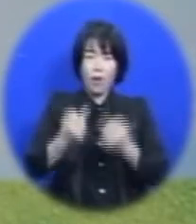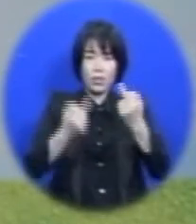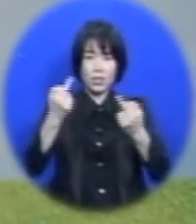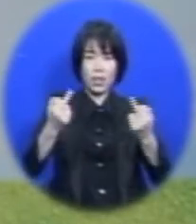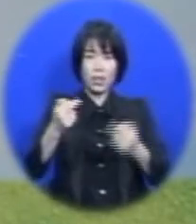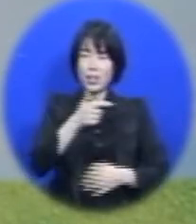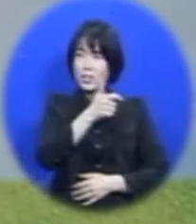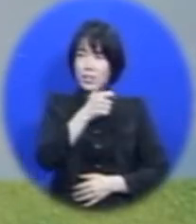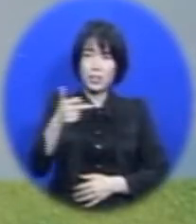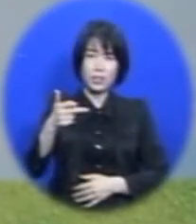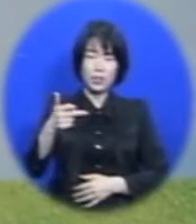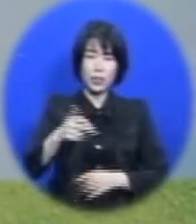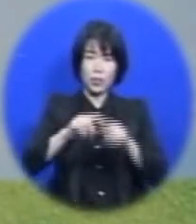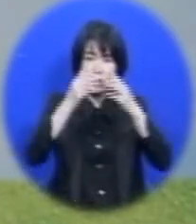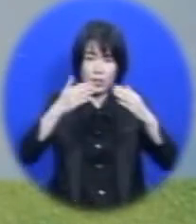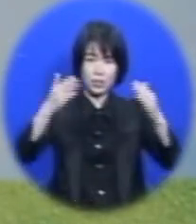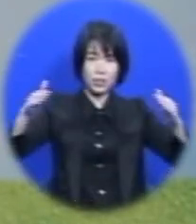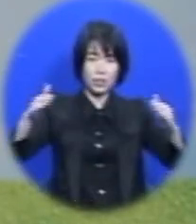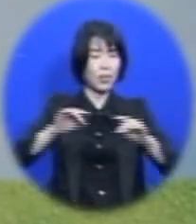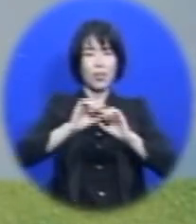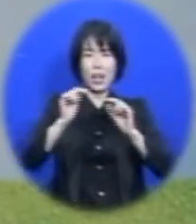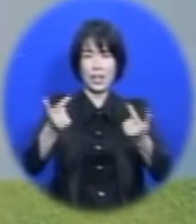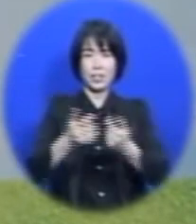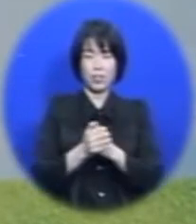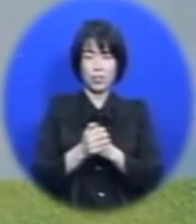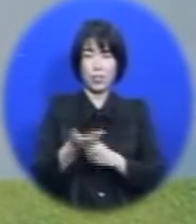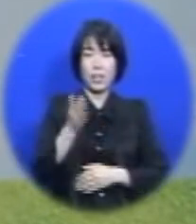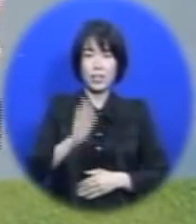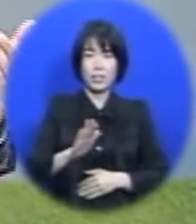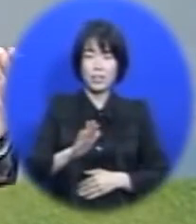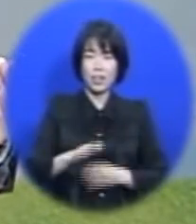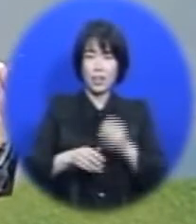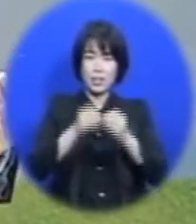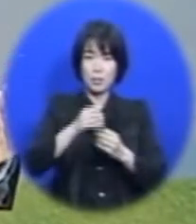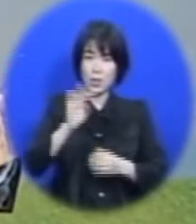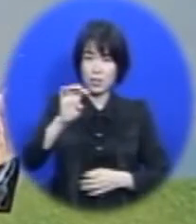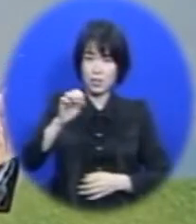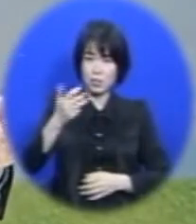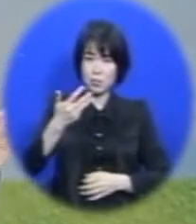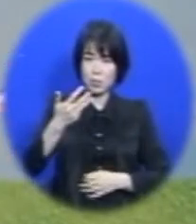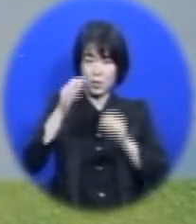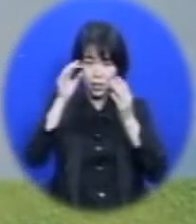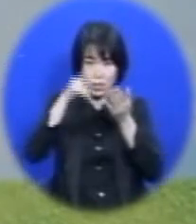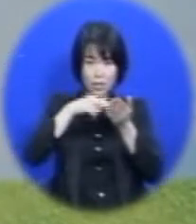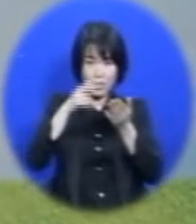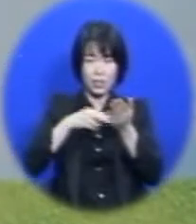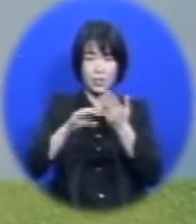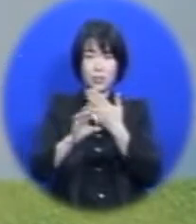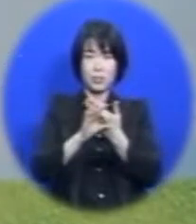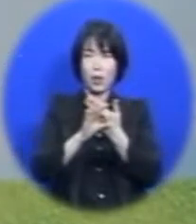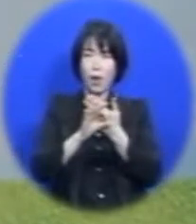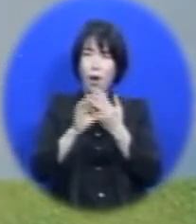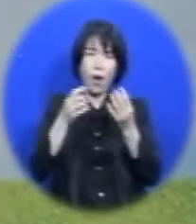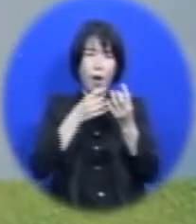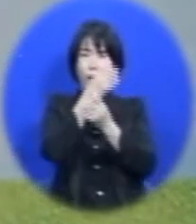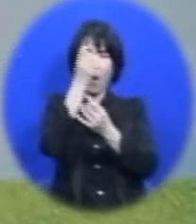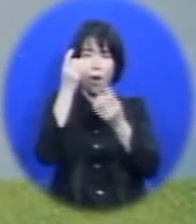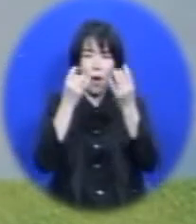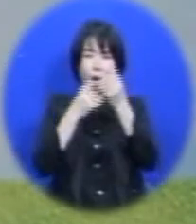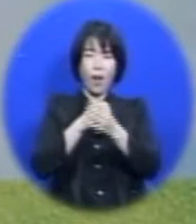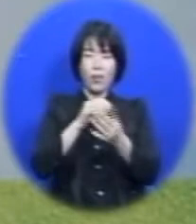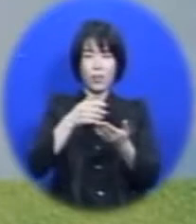그렇게 크고 웅장한 성 아닙니다. 그런데 이 시편 48편을 읽으면 아주 황홀하게 그려지고